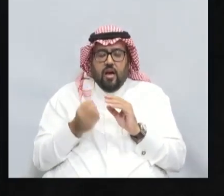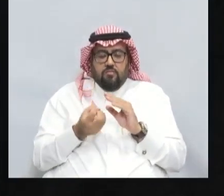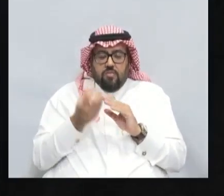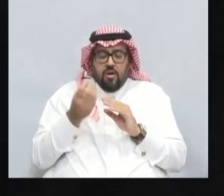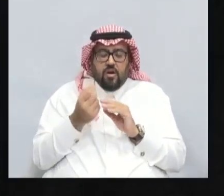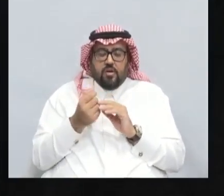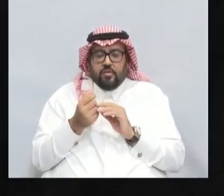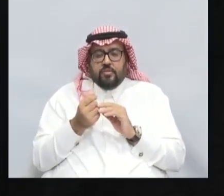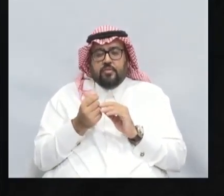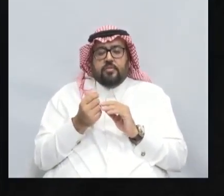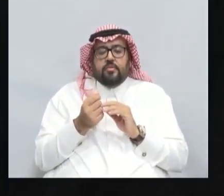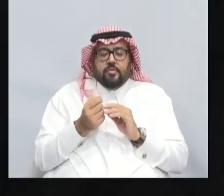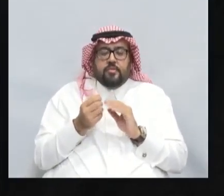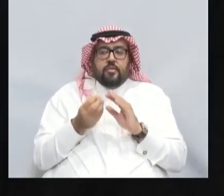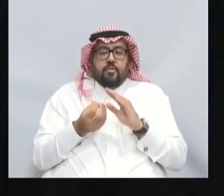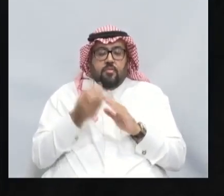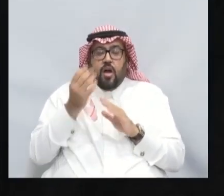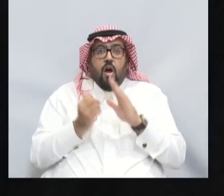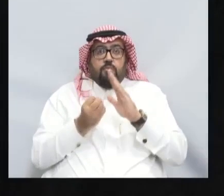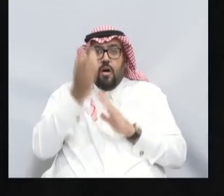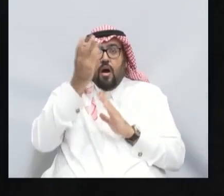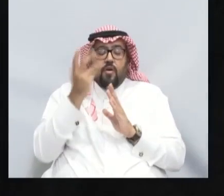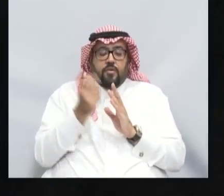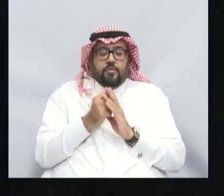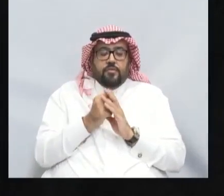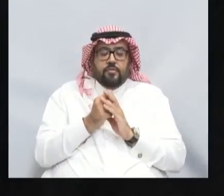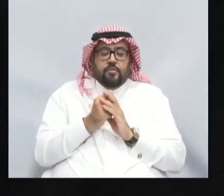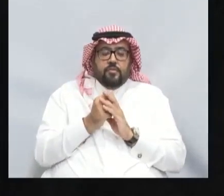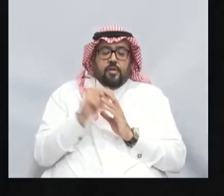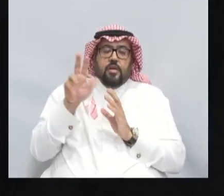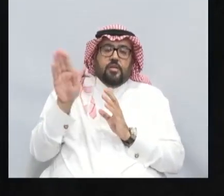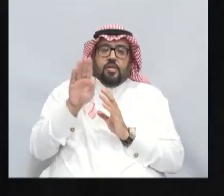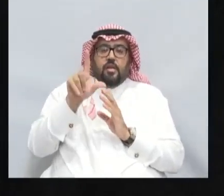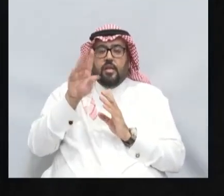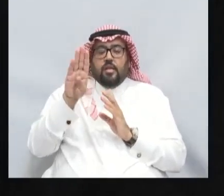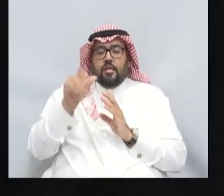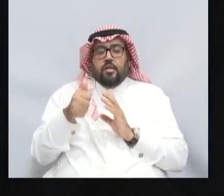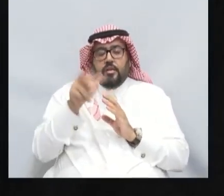ثوران البراكين؟ من الذي يندفع إلى أعلى؟ نعم، أحسنتم. السيليكا القليلة،